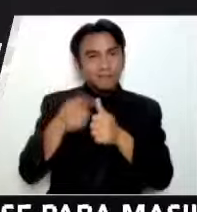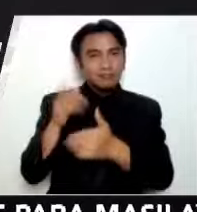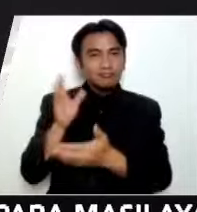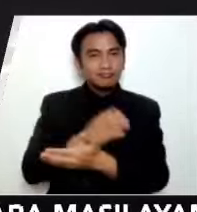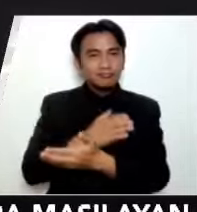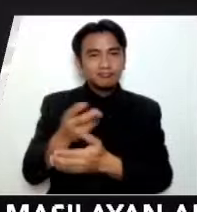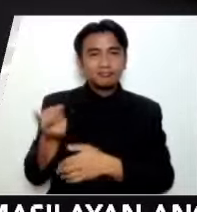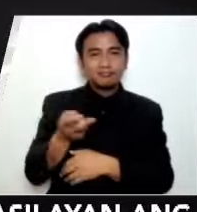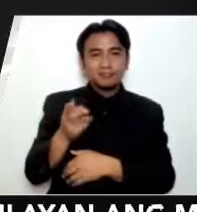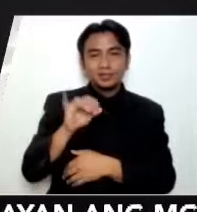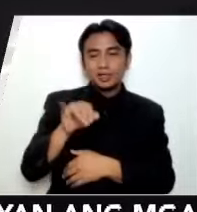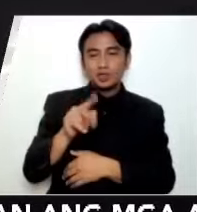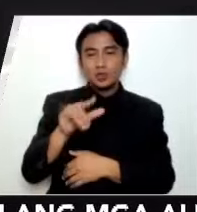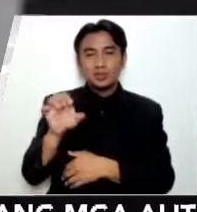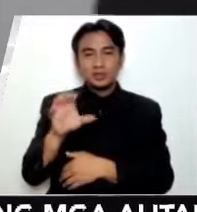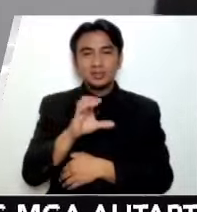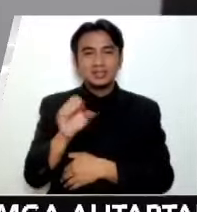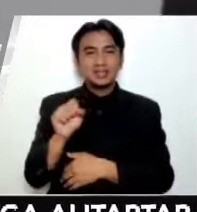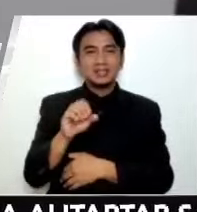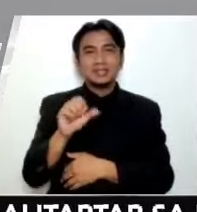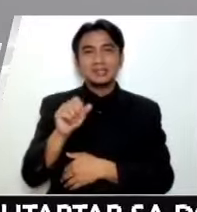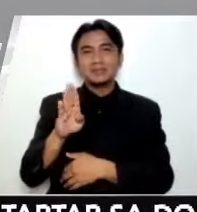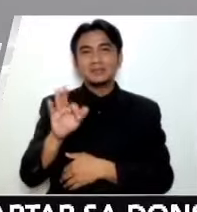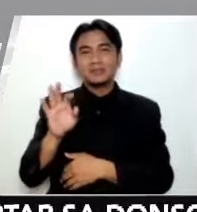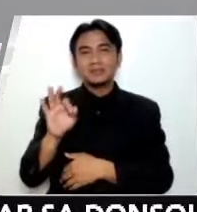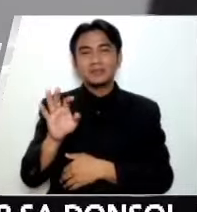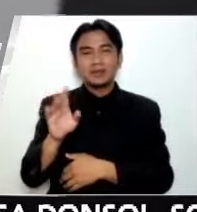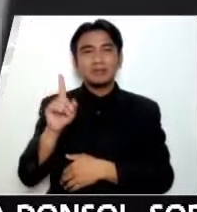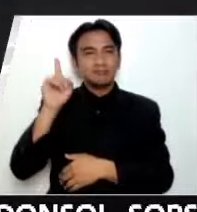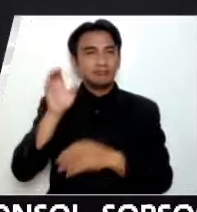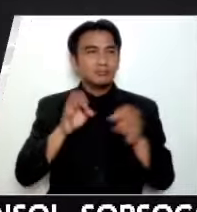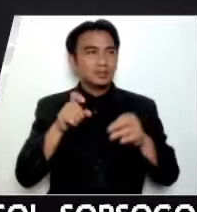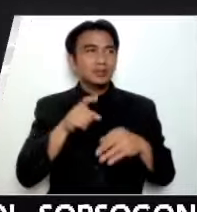We want to make sure that everybody can relate to